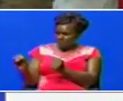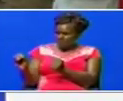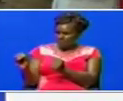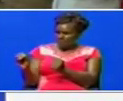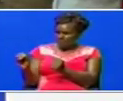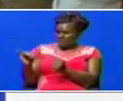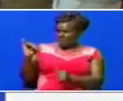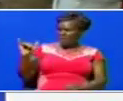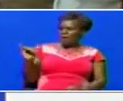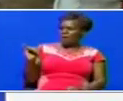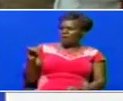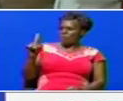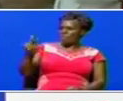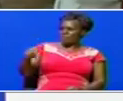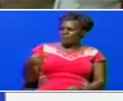Joseph Nyaga,